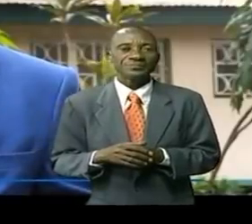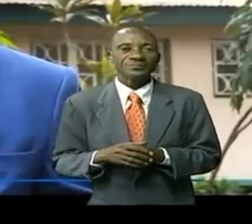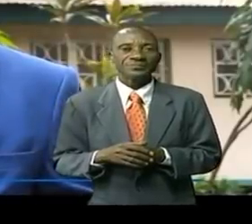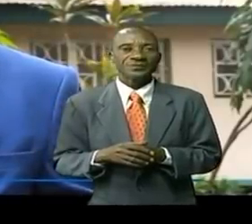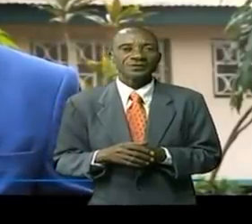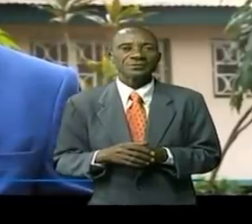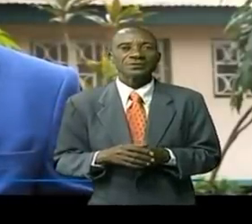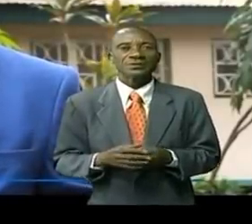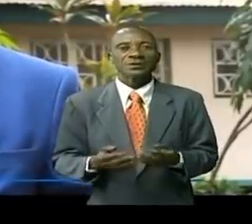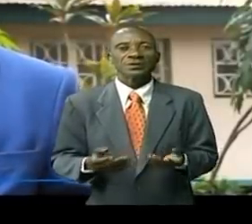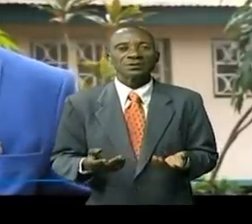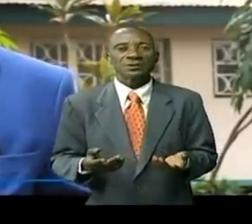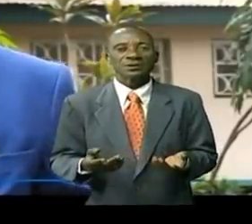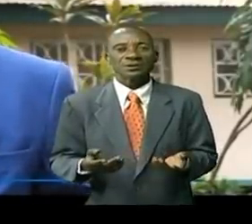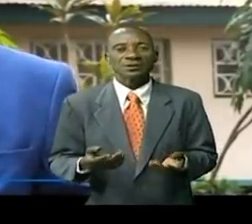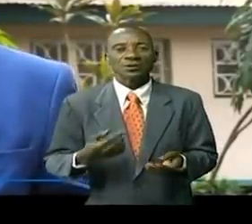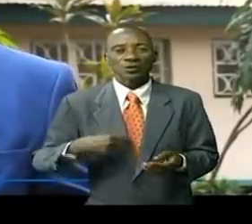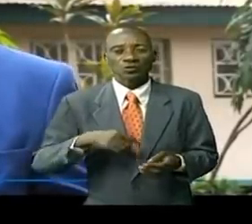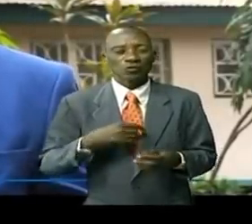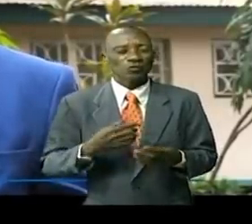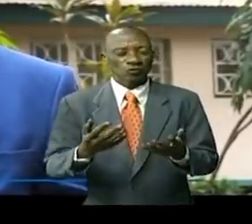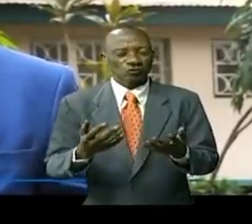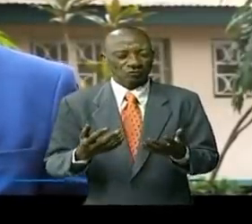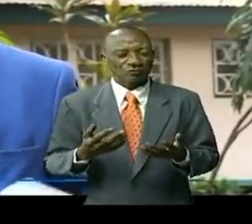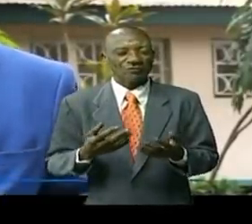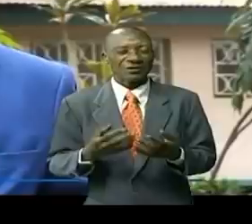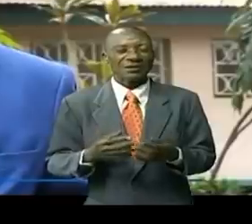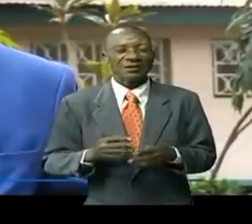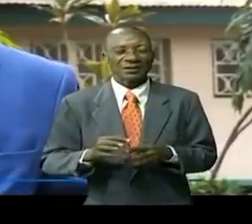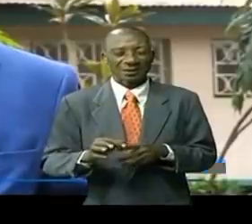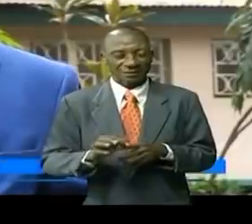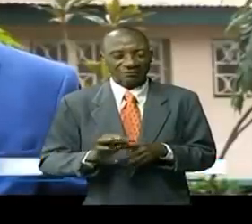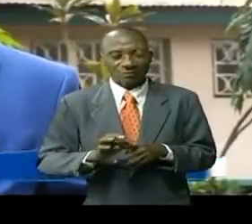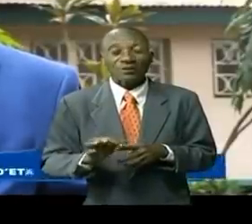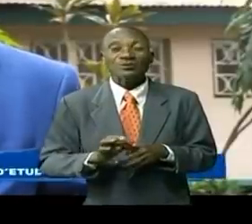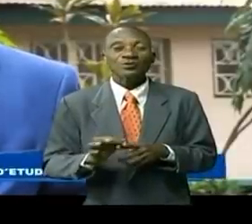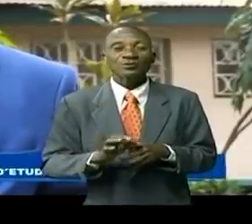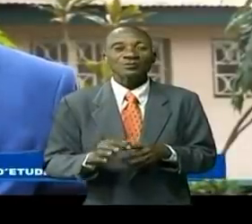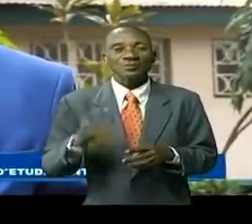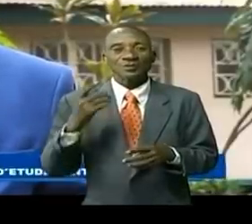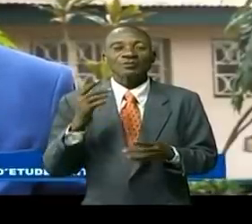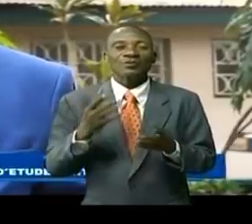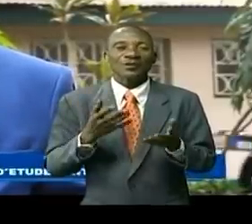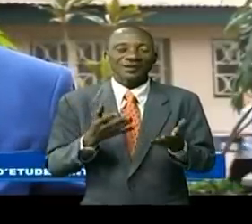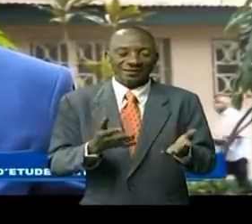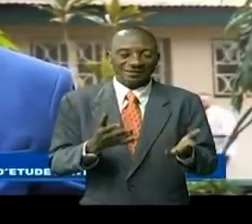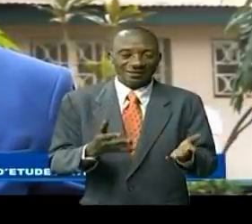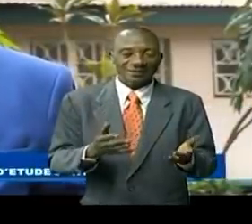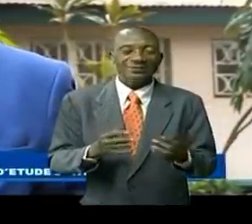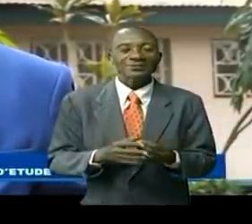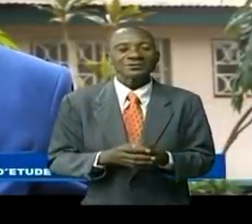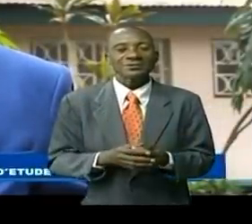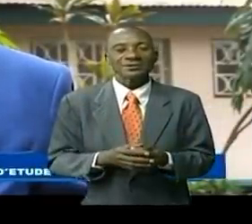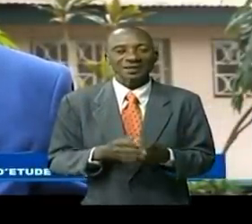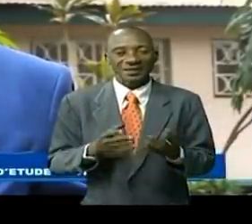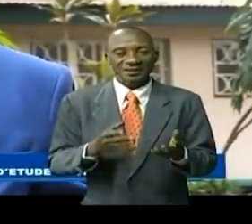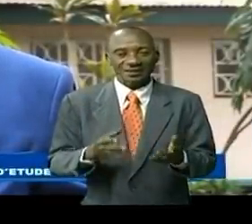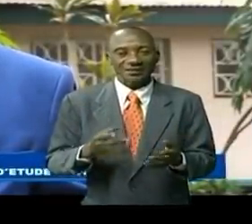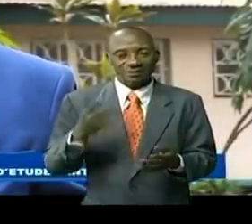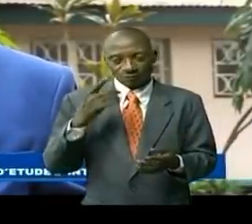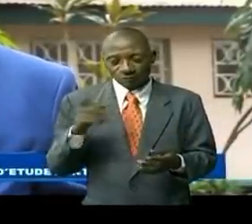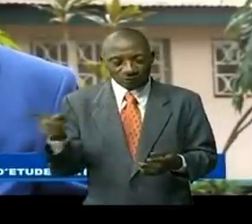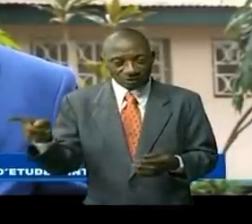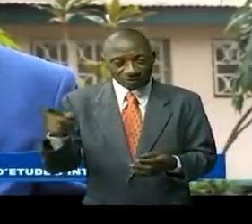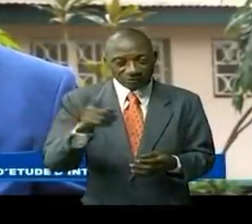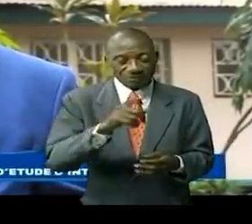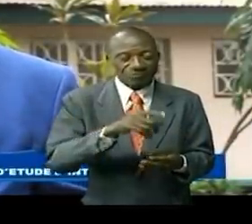à la carte. Donc, nous présentons plusieurs thèmes. Et vous choisissez les thèmes de votre choix selon les objectifs de votre entreprise.